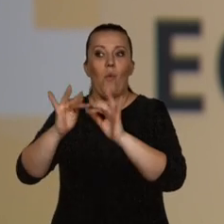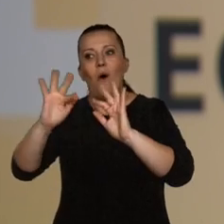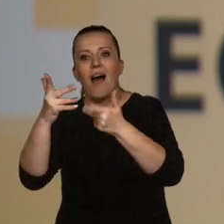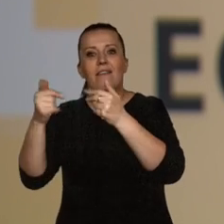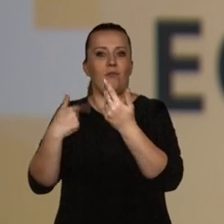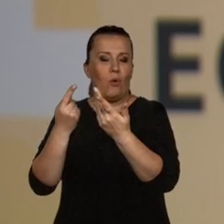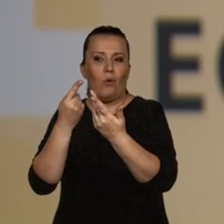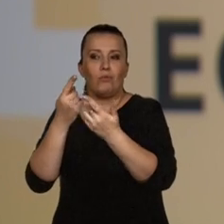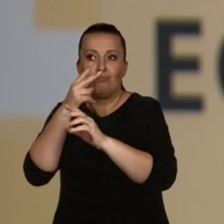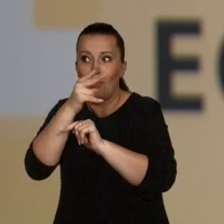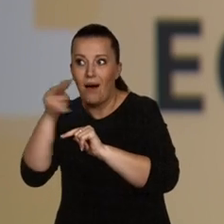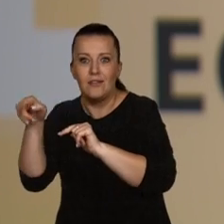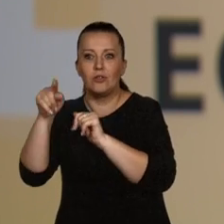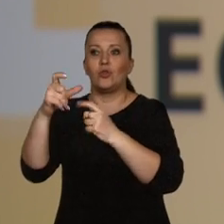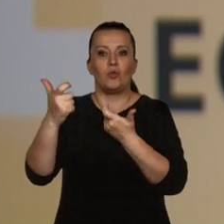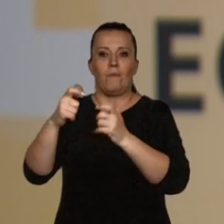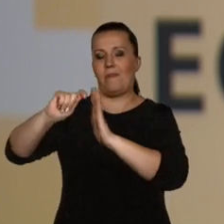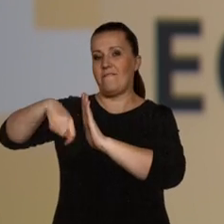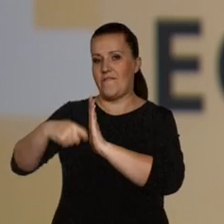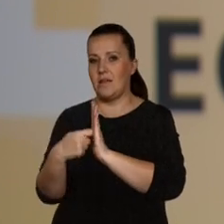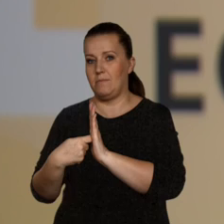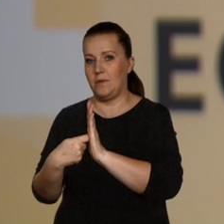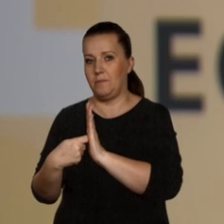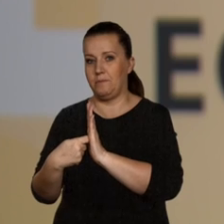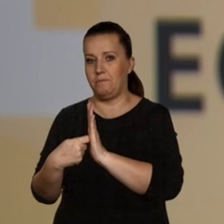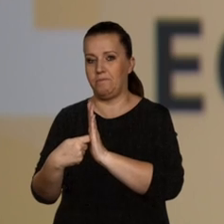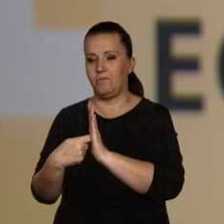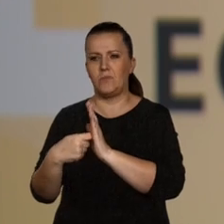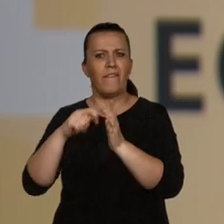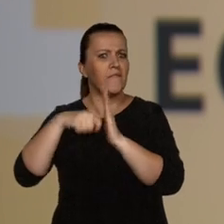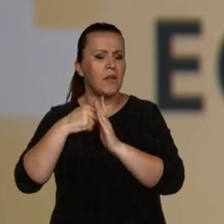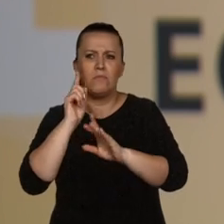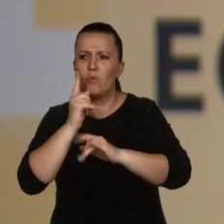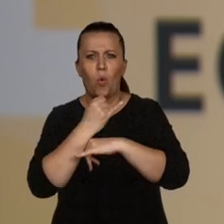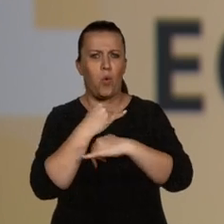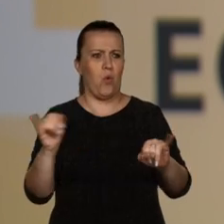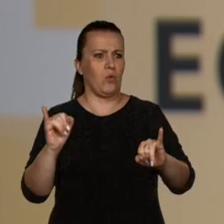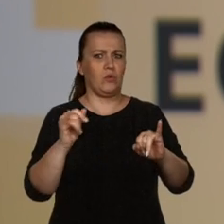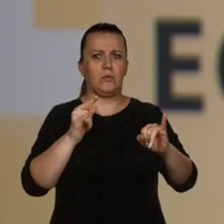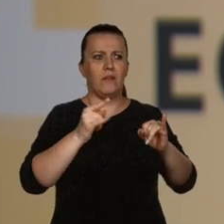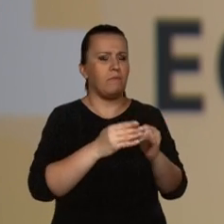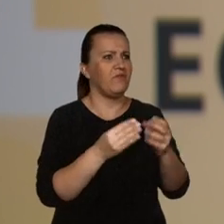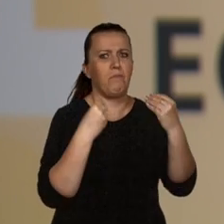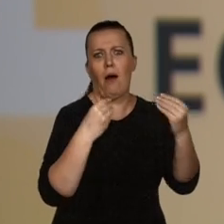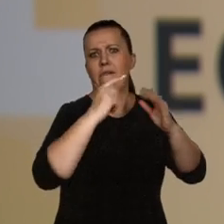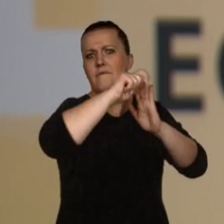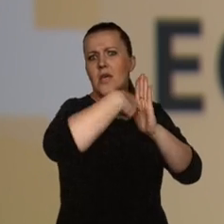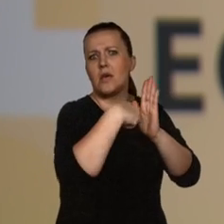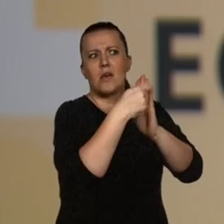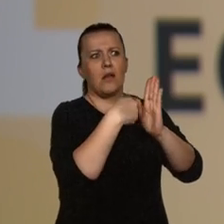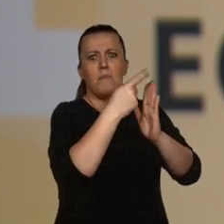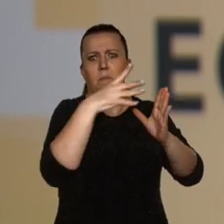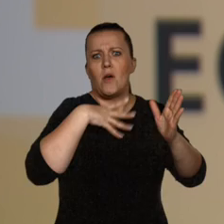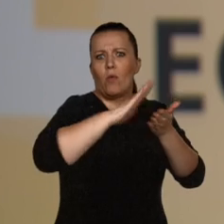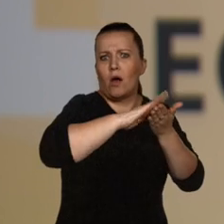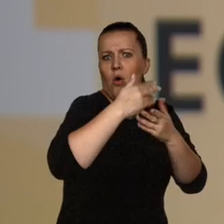dostępne i z którymi chętnie obcujemy, to jest film. Film wszelaki, od wielkich arcydzieł kina